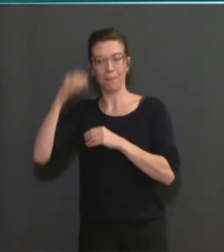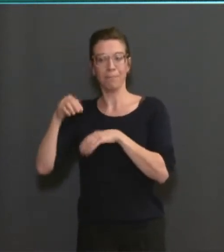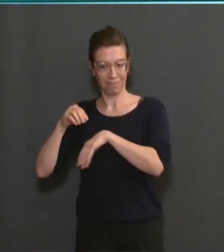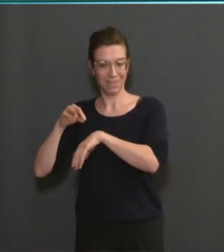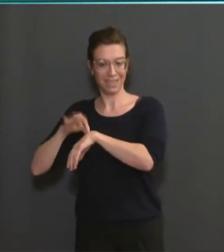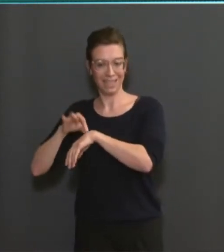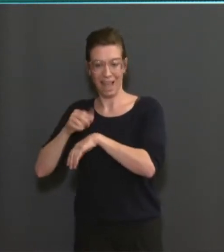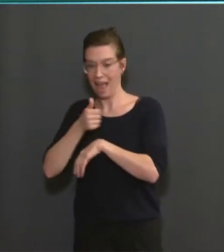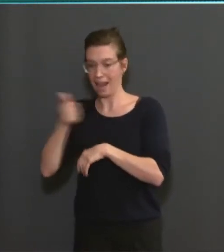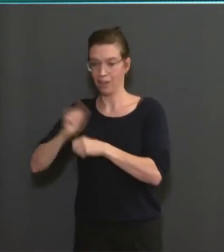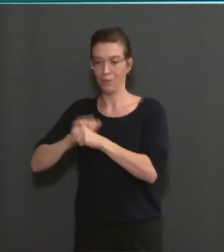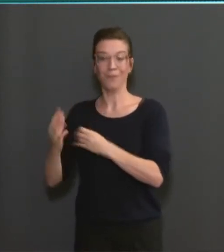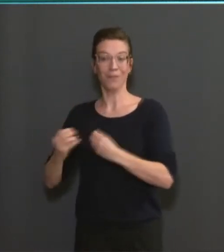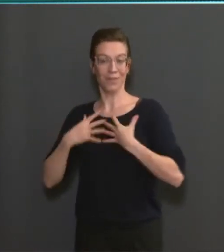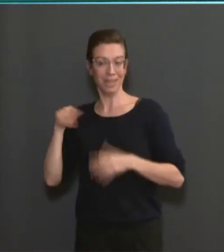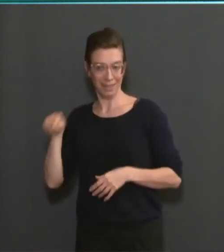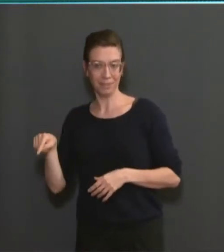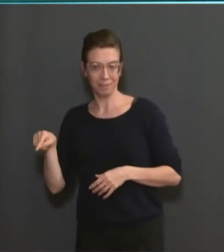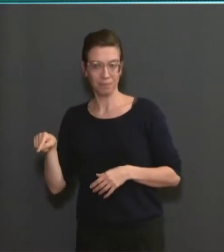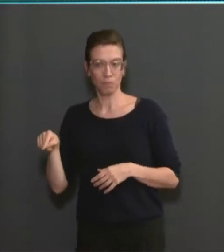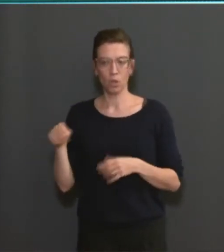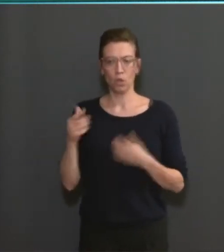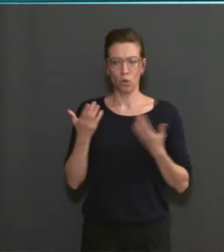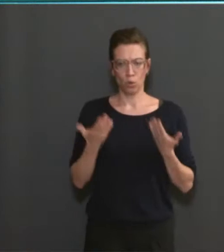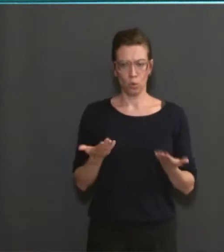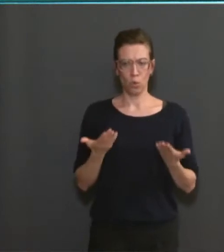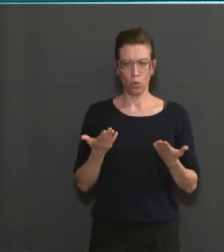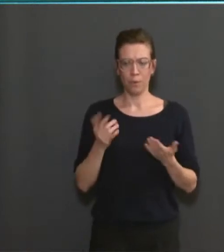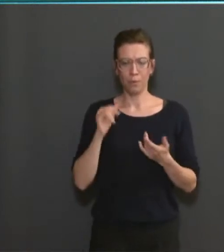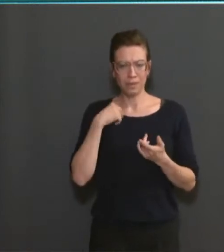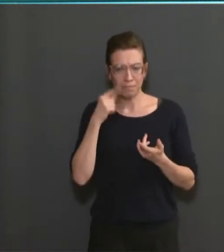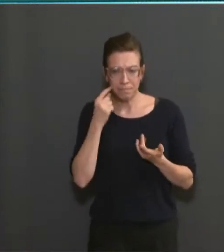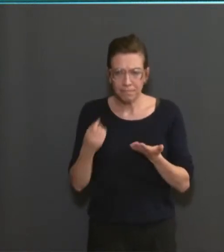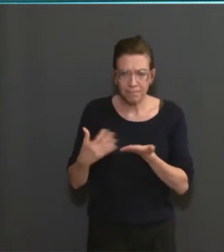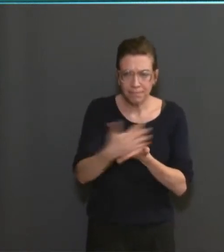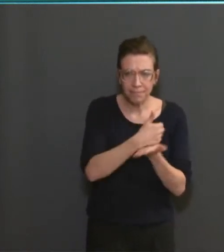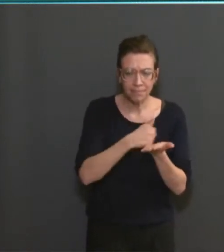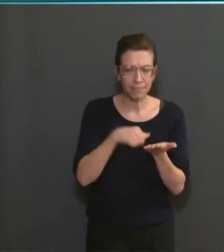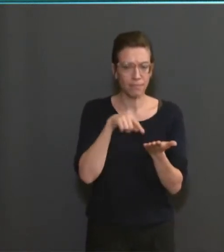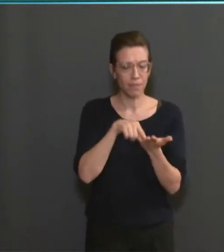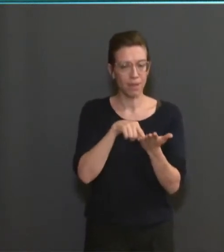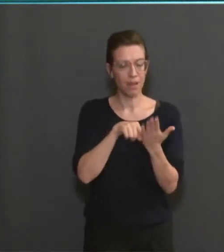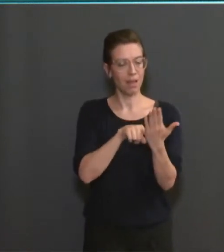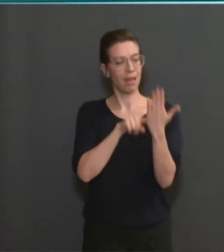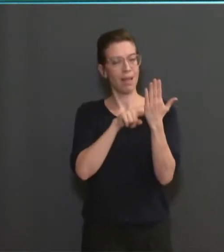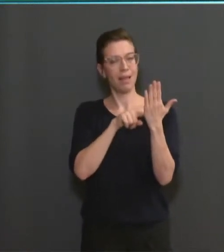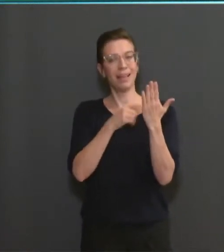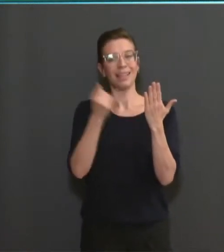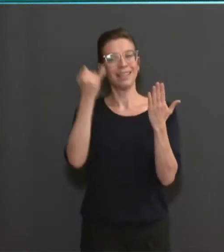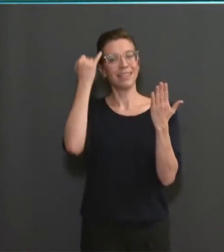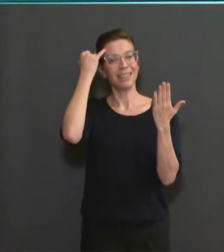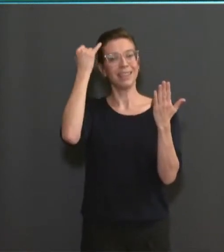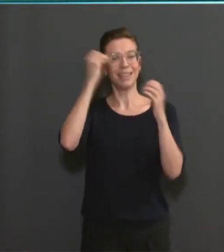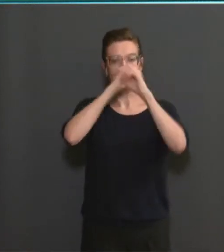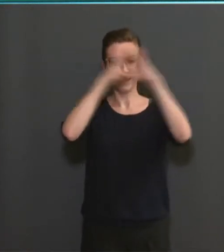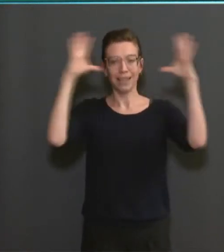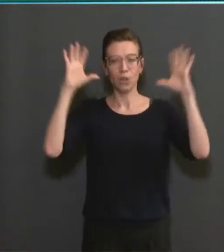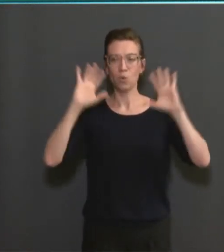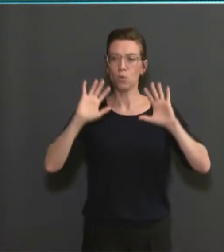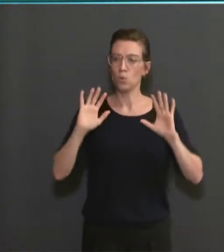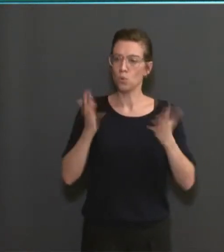Deze gegevens geven ons een eerste beeld van het profiel van de patiënten in de ziekenhuizen tijdens deze eerste helft van de tweede